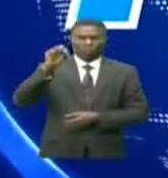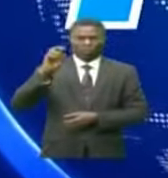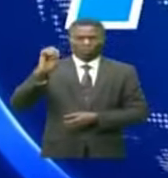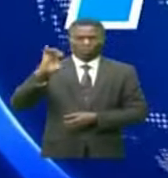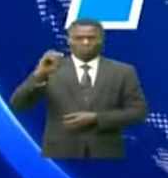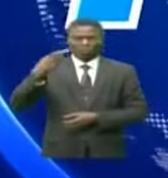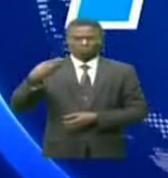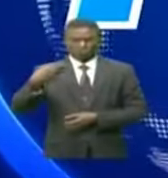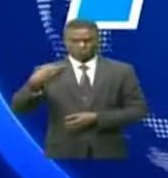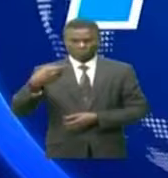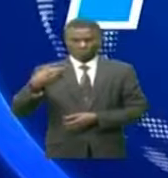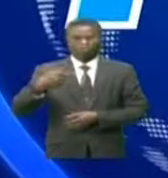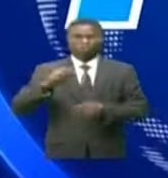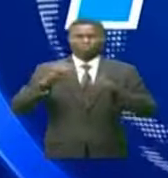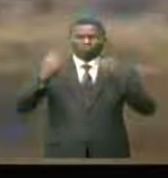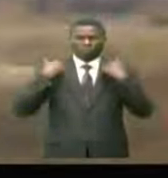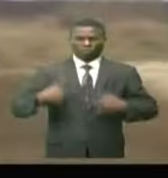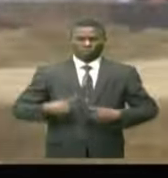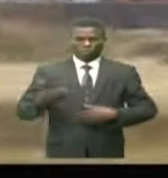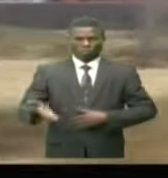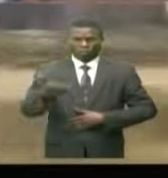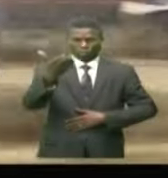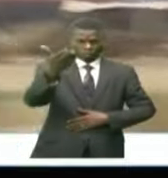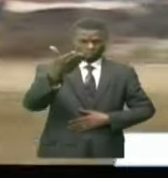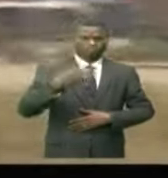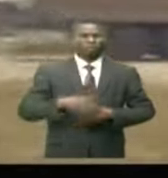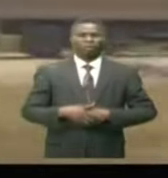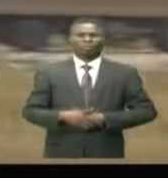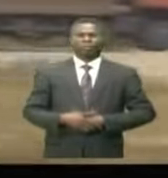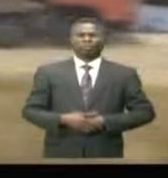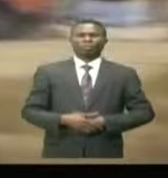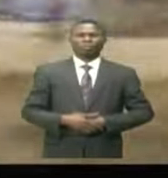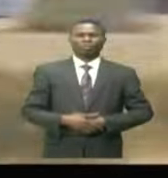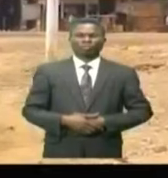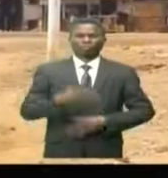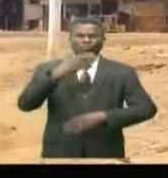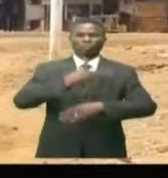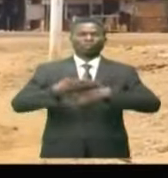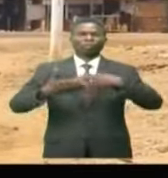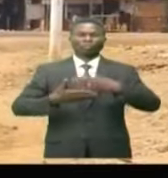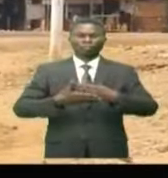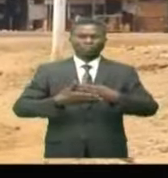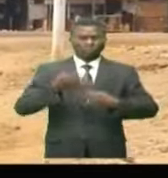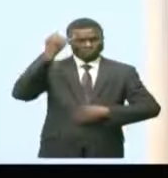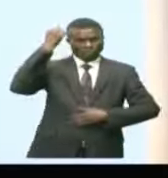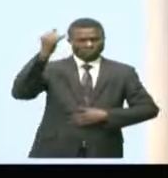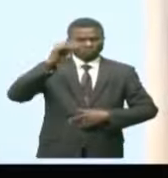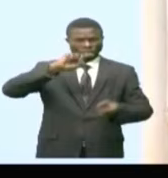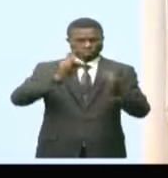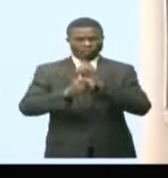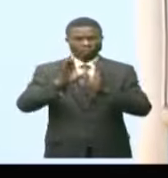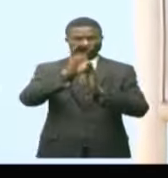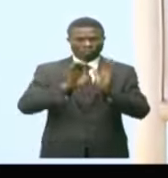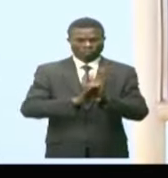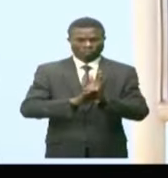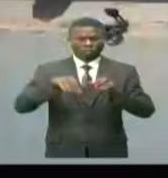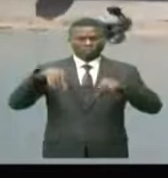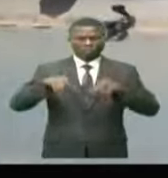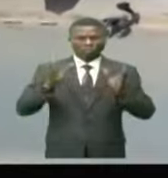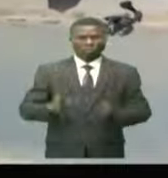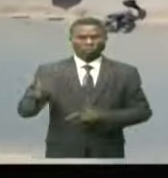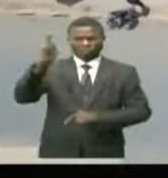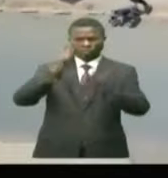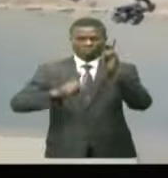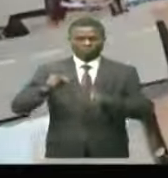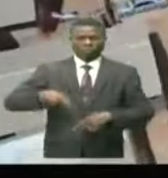Iverson Kabwaba a signé ce reportage. Infrastructure moderne en pleine construction visant l'amélioration du bien-être de la